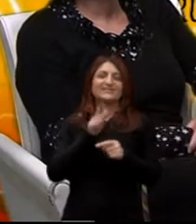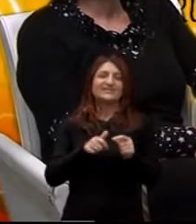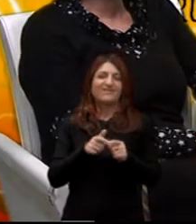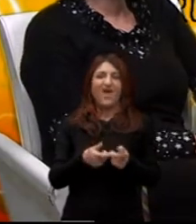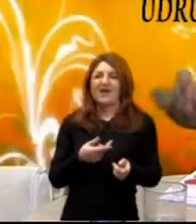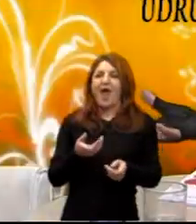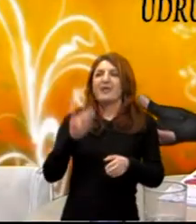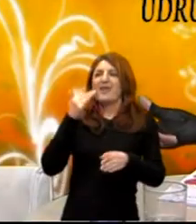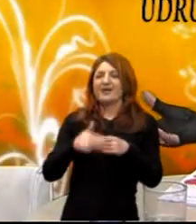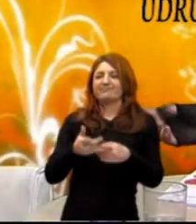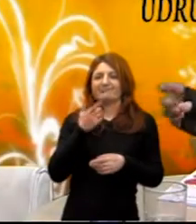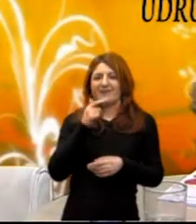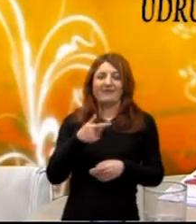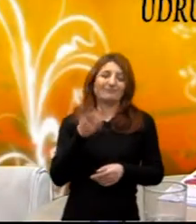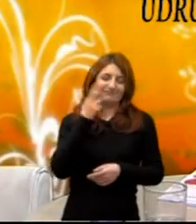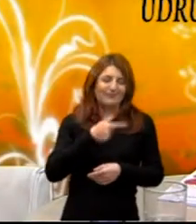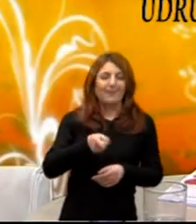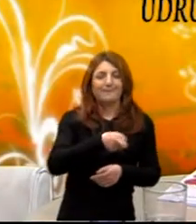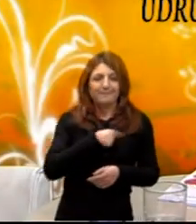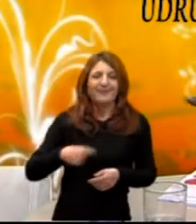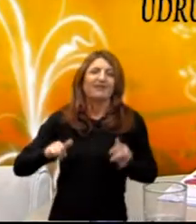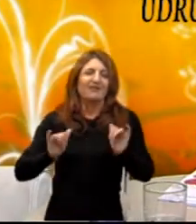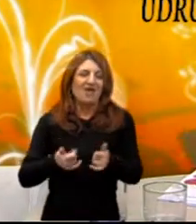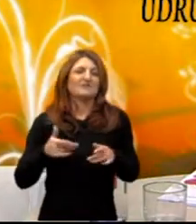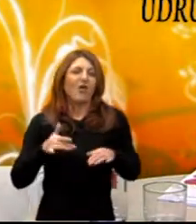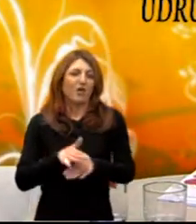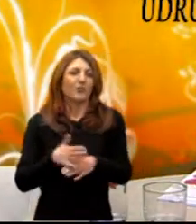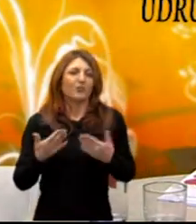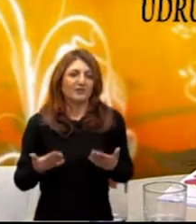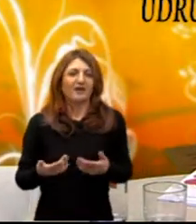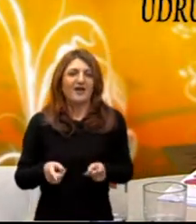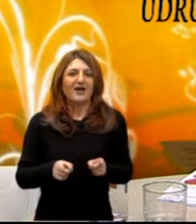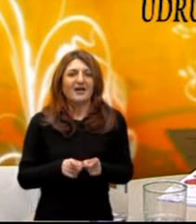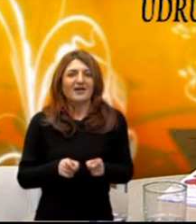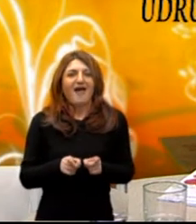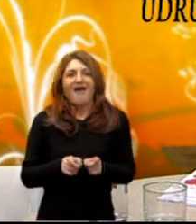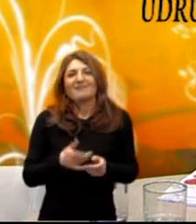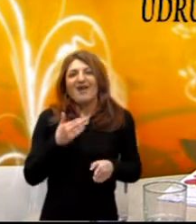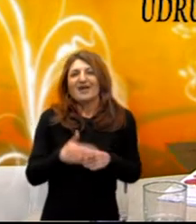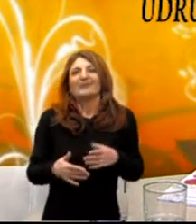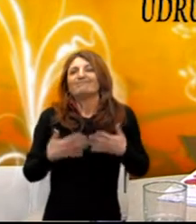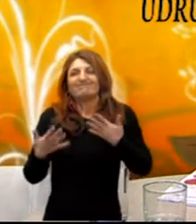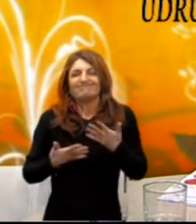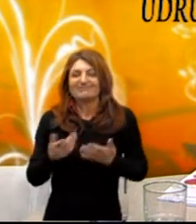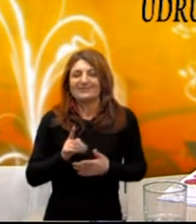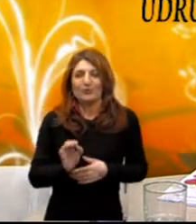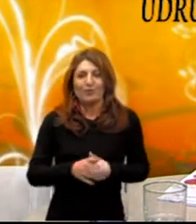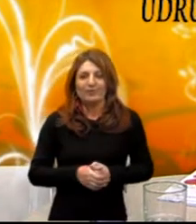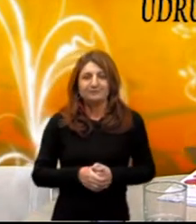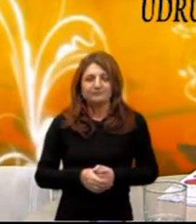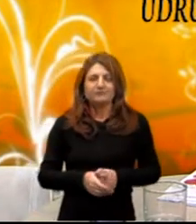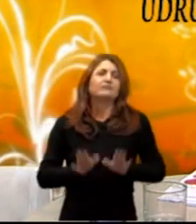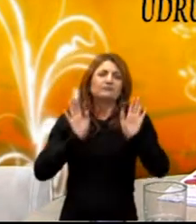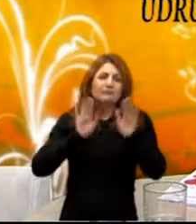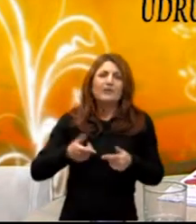upravo samo to, mi smo samo ljudi, mi mislimo op, to je sad nešto i onda popustimo u toj nekoj namjeri, ali dobro, znači kontrolira